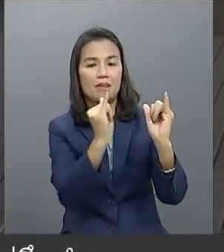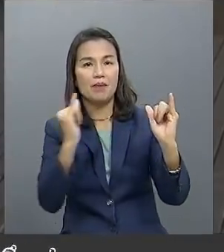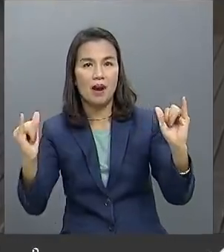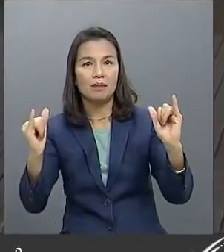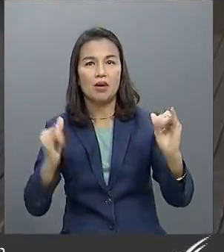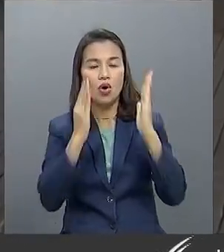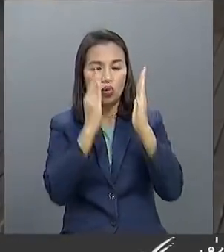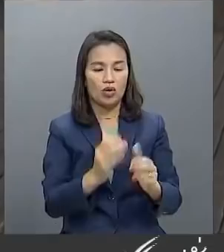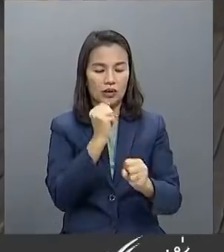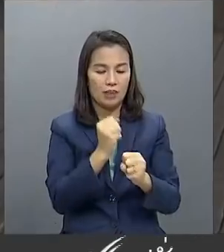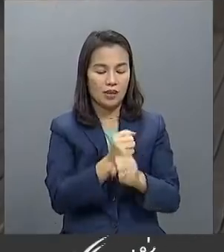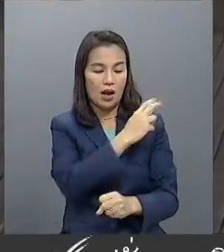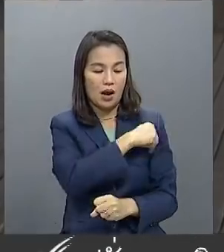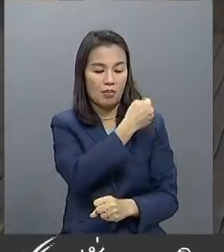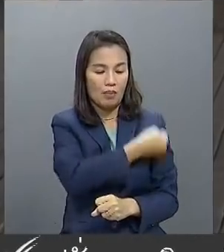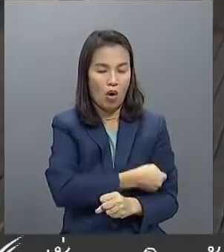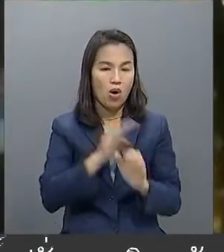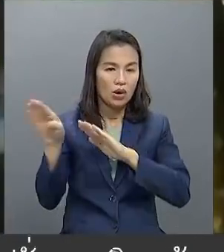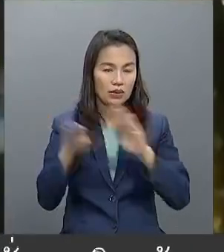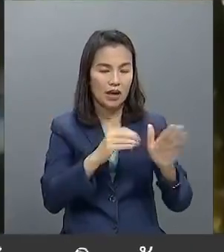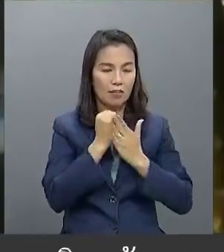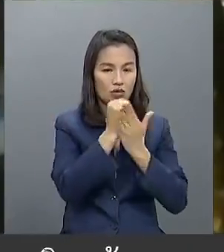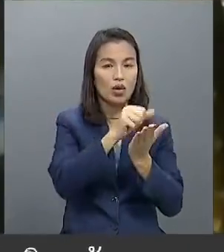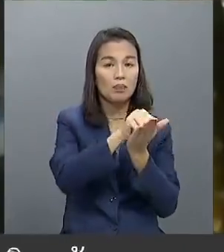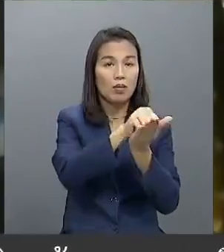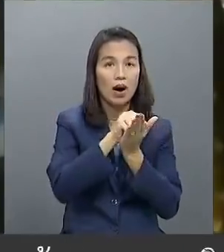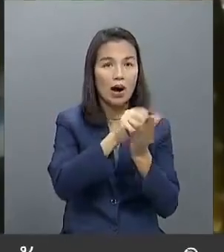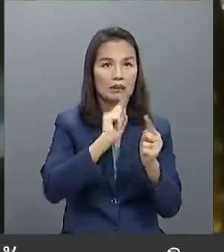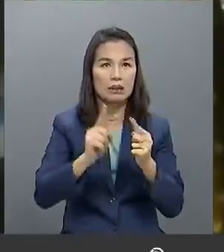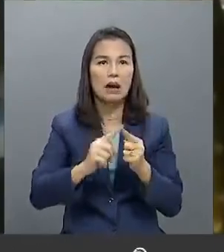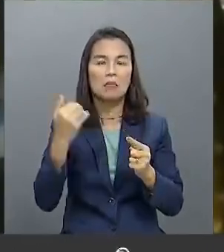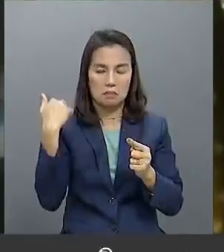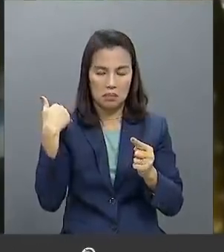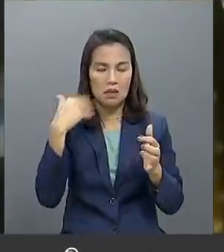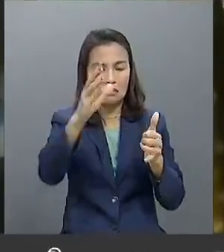แพทย์สำหรับรองรับผู้ป่วยที่คาดว่าจะเพิ่มสูงขึ้นอีกครับอ่ะ